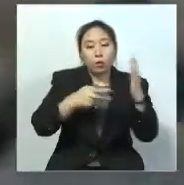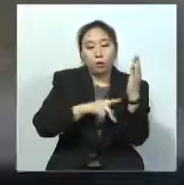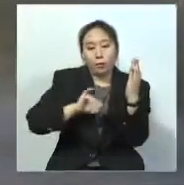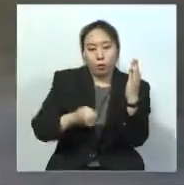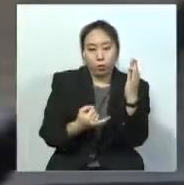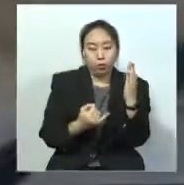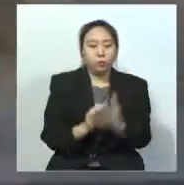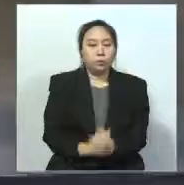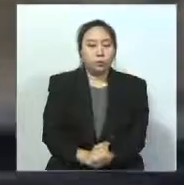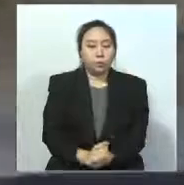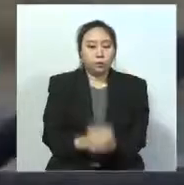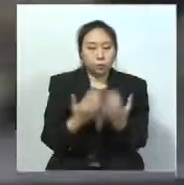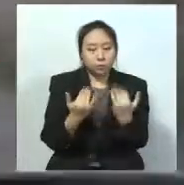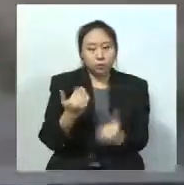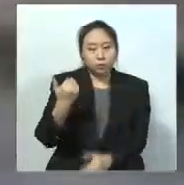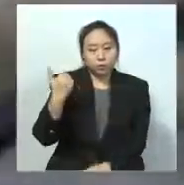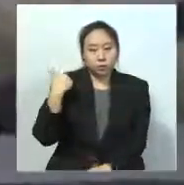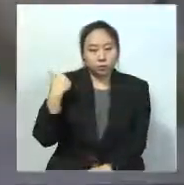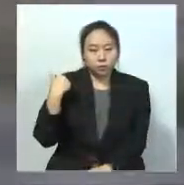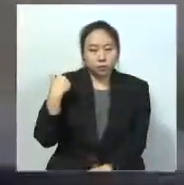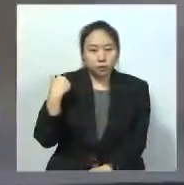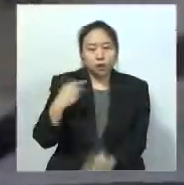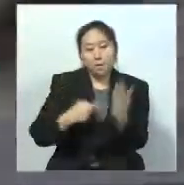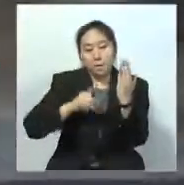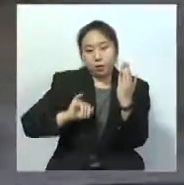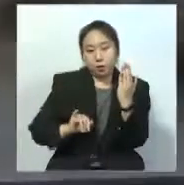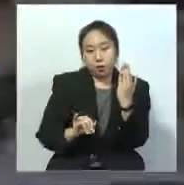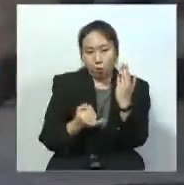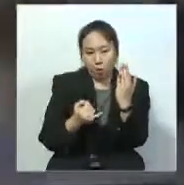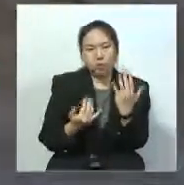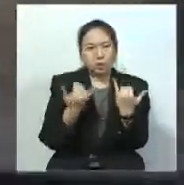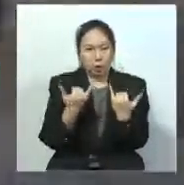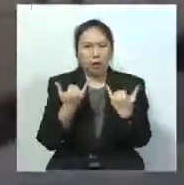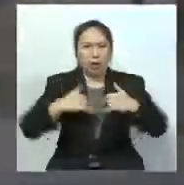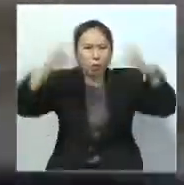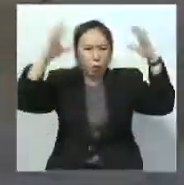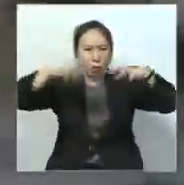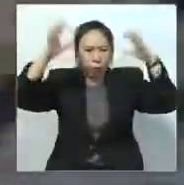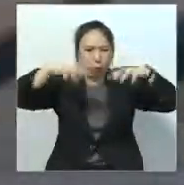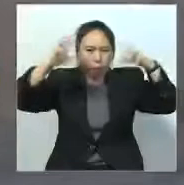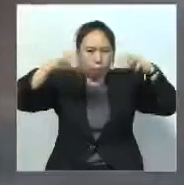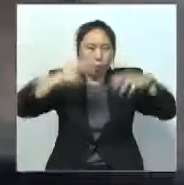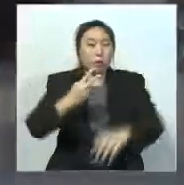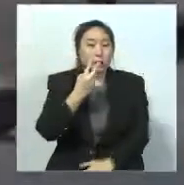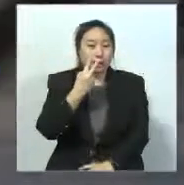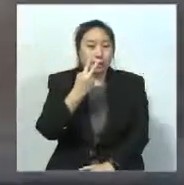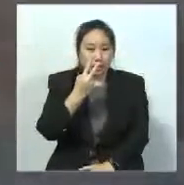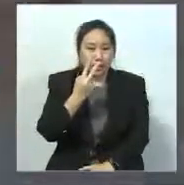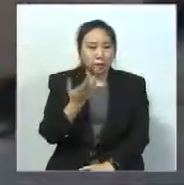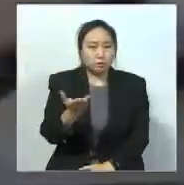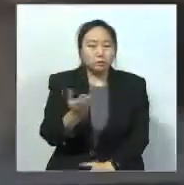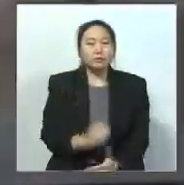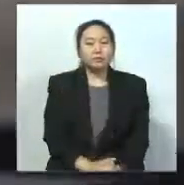ธ์กันนะครับล่าสุดนะครับที่ประจวบคีรีขันธ์ก็ยังมีฝนตกหนักนะครับเนี่ยอย่างภาพที่คุณผู้ชมเห็นอยู่ตอนนี้น